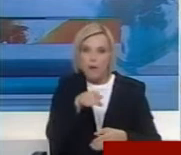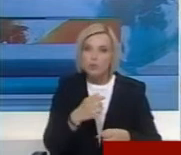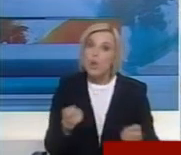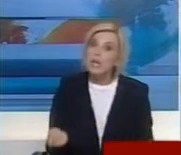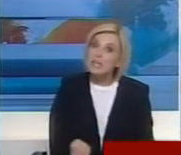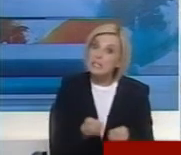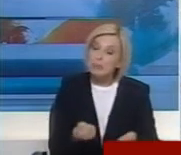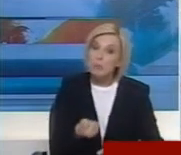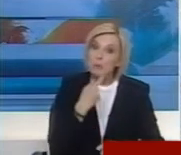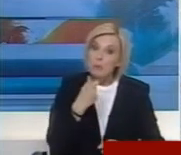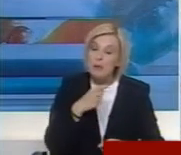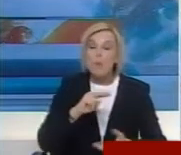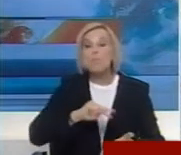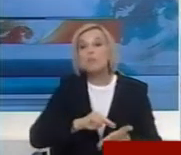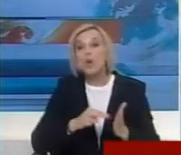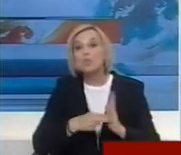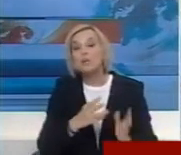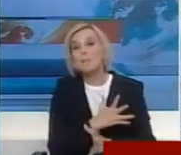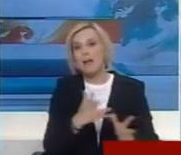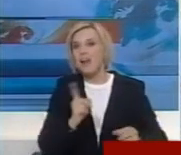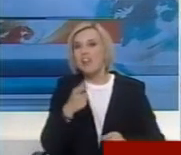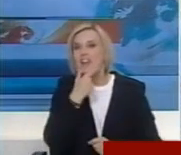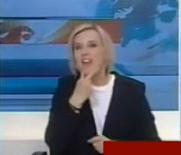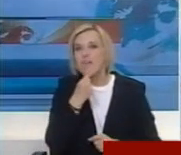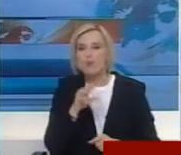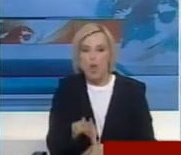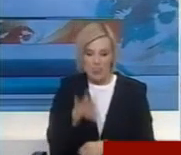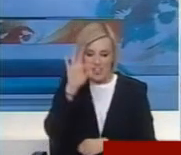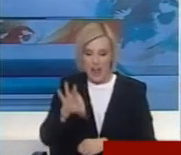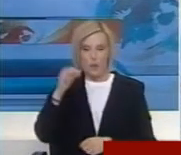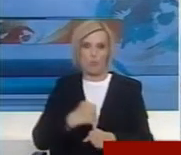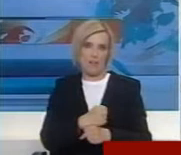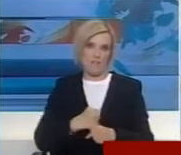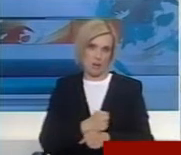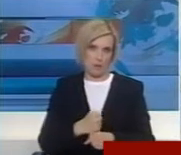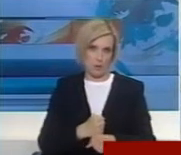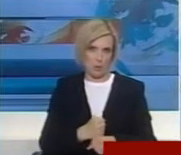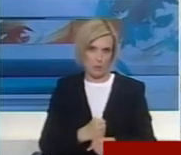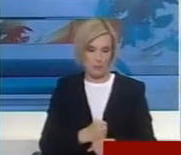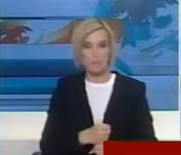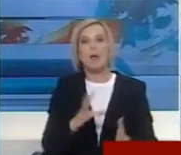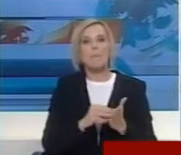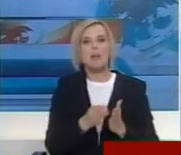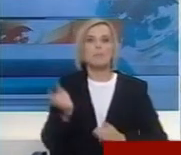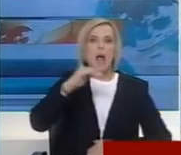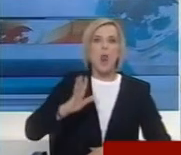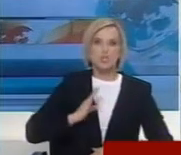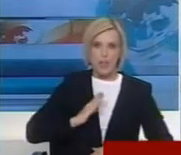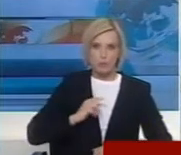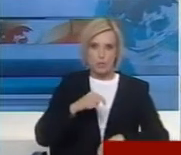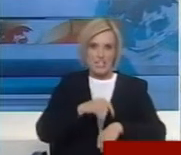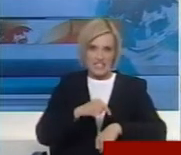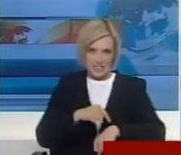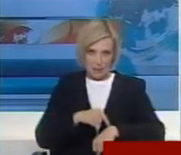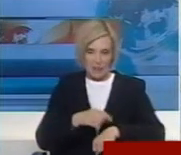μπήκε στη μονάδα εντατικής θεραπείας με αρρυθμία και σοβαρά προβλήματα από το στομάχι. Μόλις ανέρωσε, δήλωσε πως πήραν τα χημικά